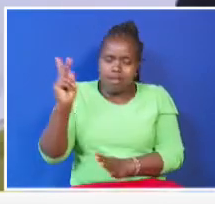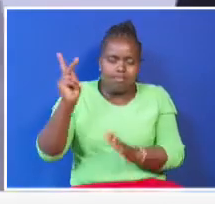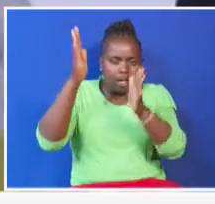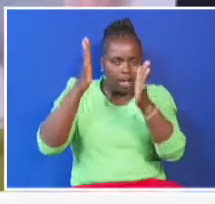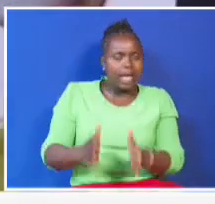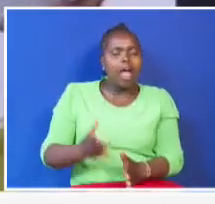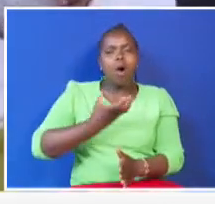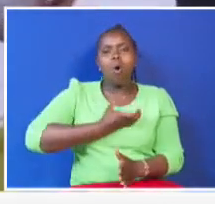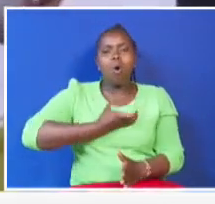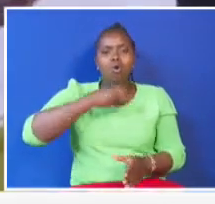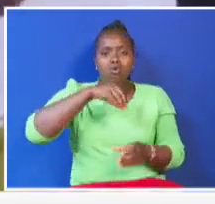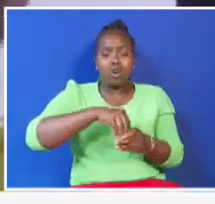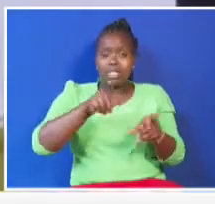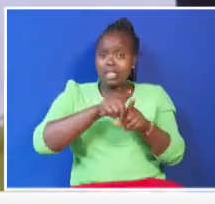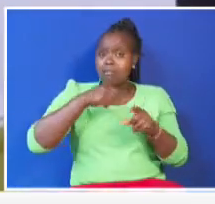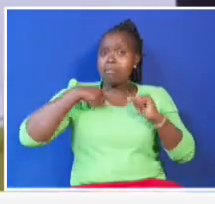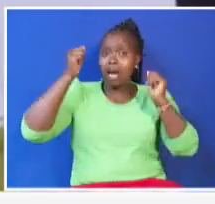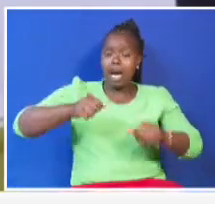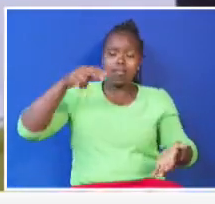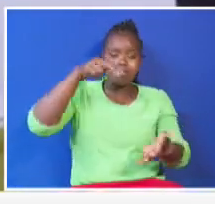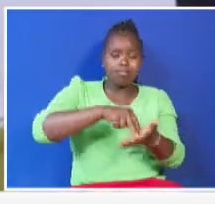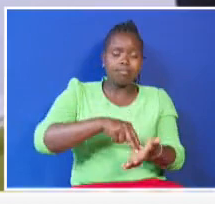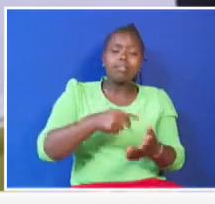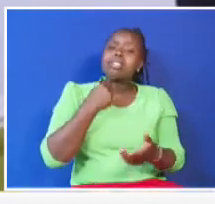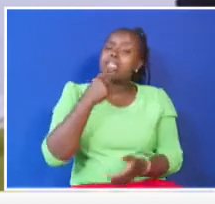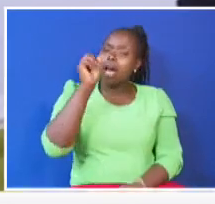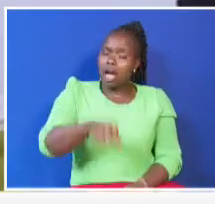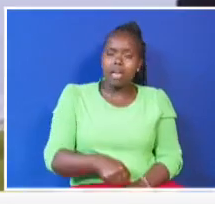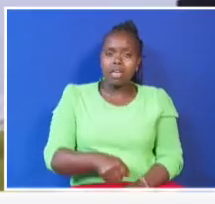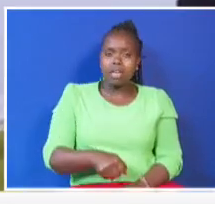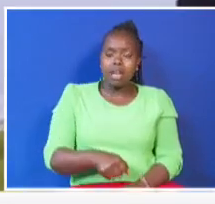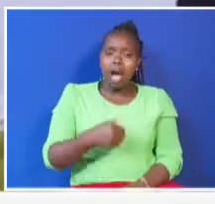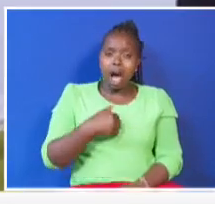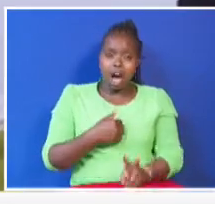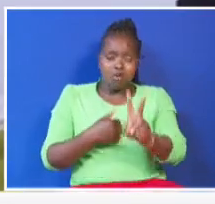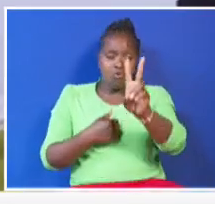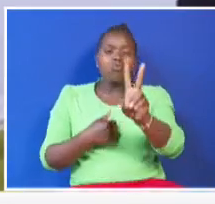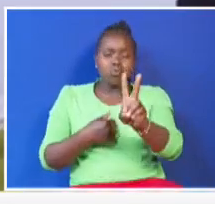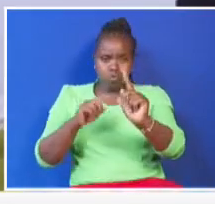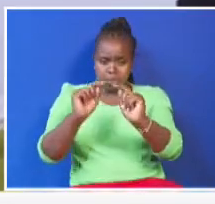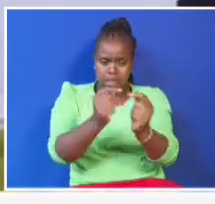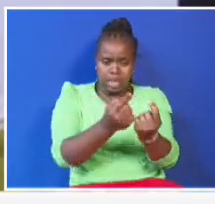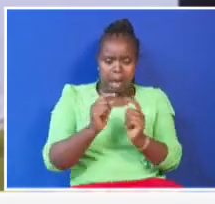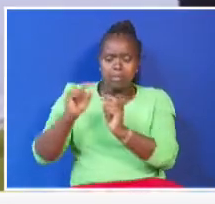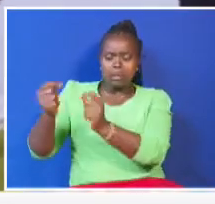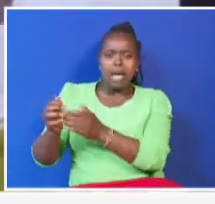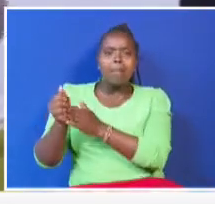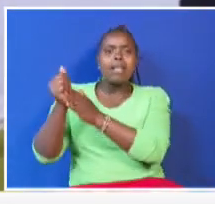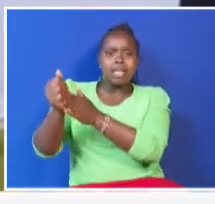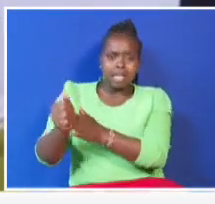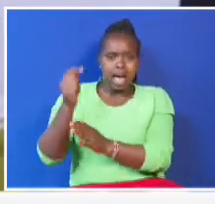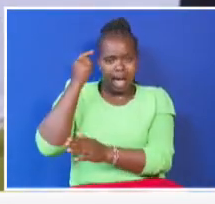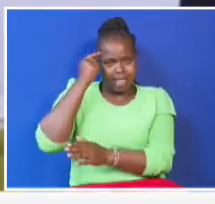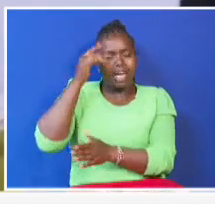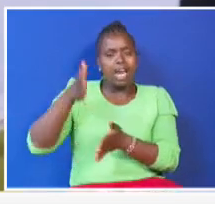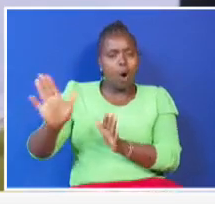kura. Hata mimi naweza nisimame hapa basi niseme kuna jamii tu mbili za Kenya ambazo zimetawala, labda ni nafasi